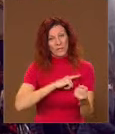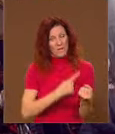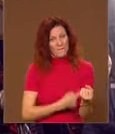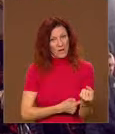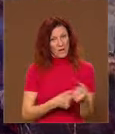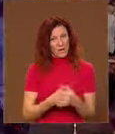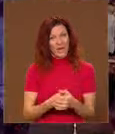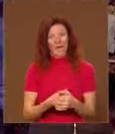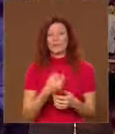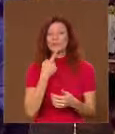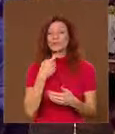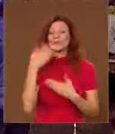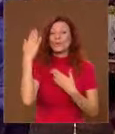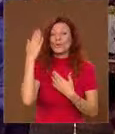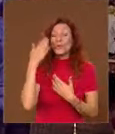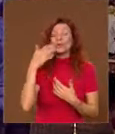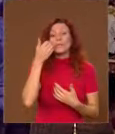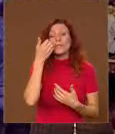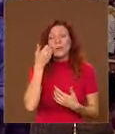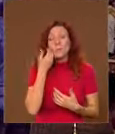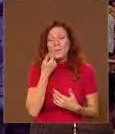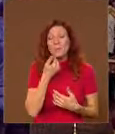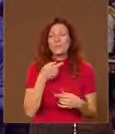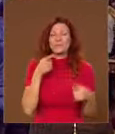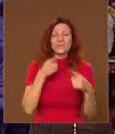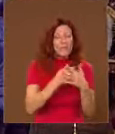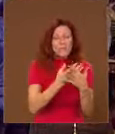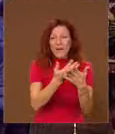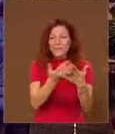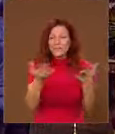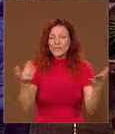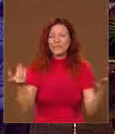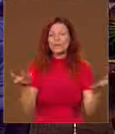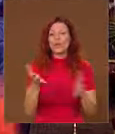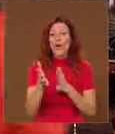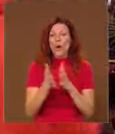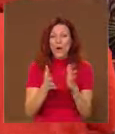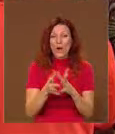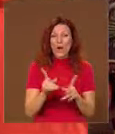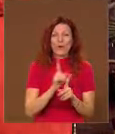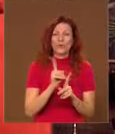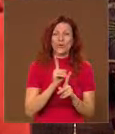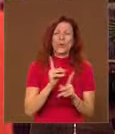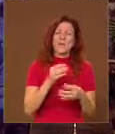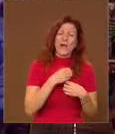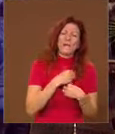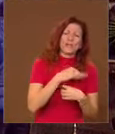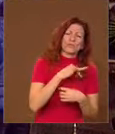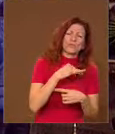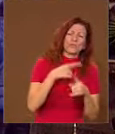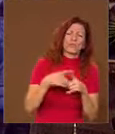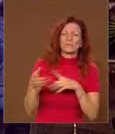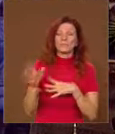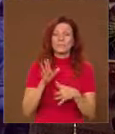Но въпреки това Божието човеколюбие, Божията милост се обръща и към всички хора, като възлюбени